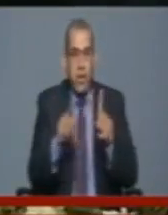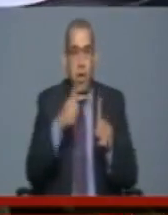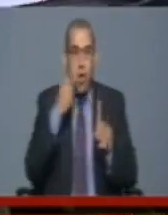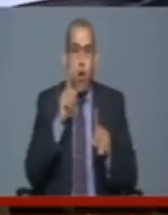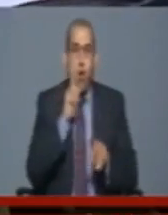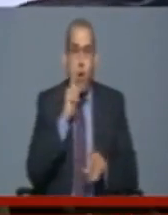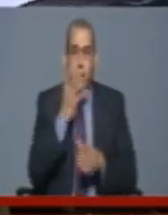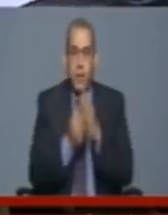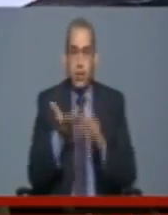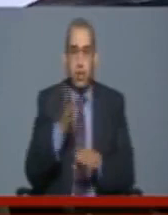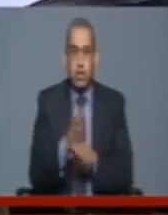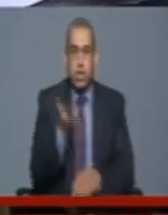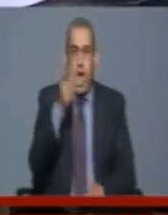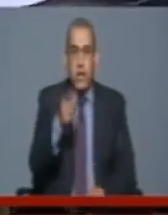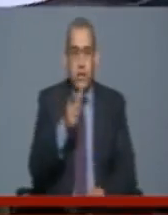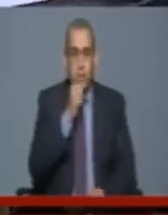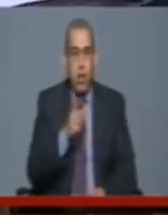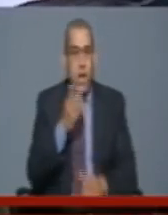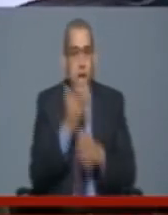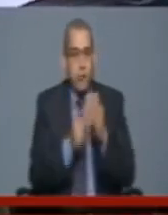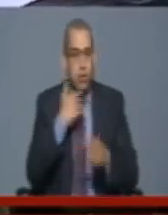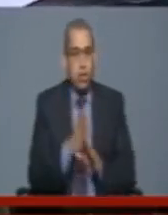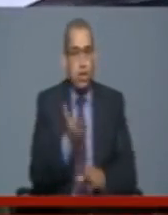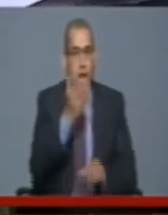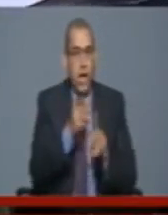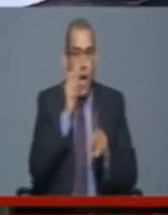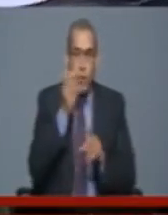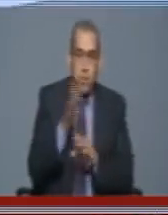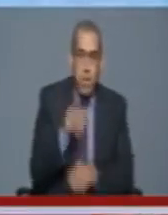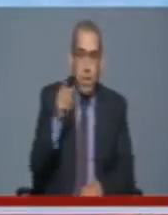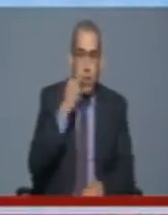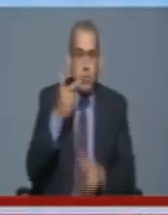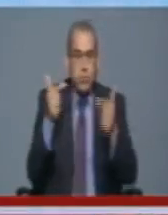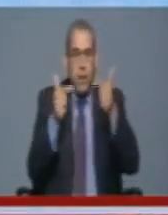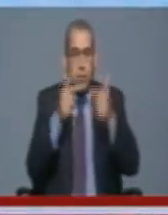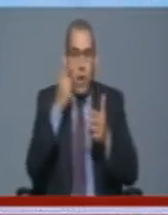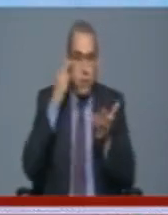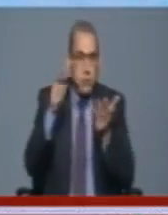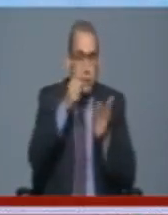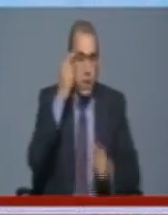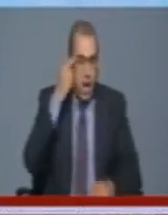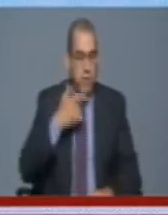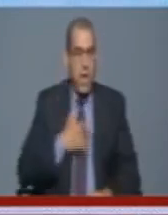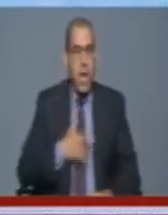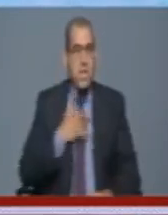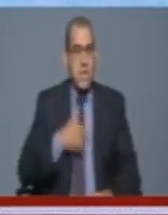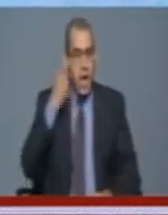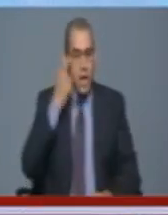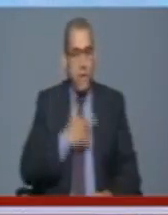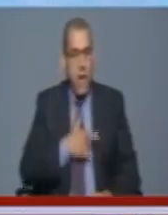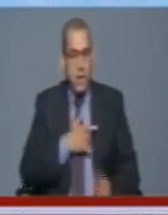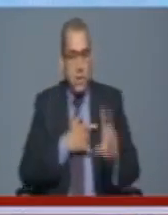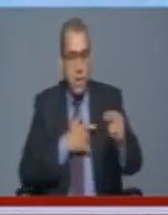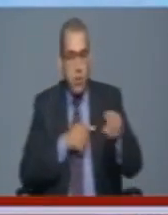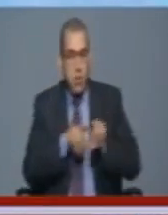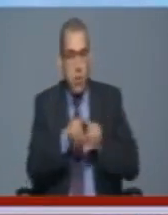يعني ايه ابن شهيد. ولهذا نحن نحس جيدا بما يحس به